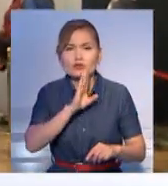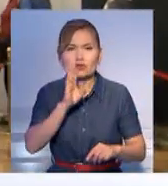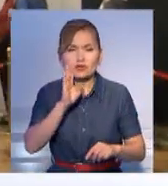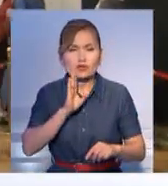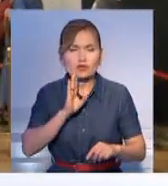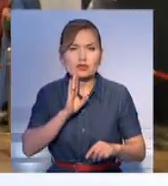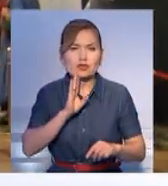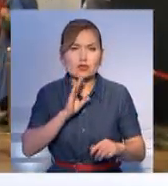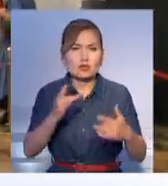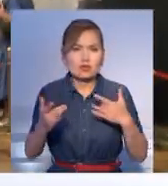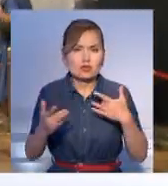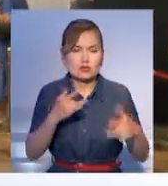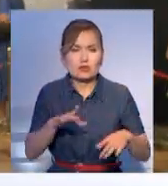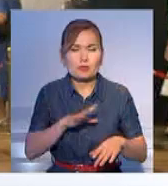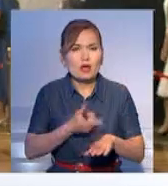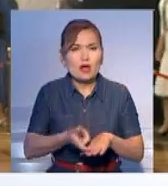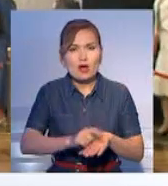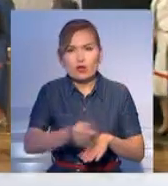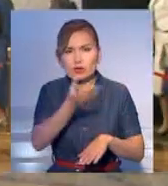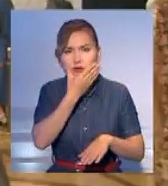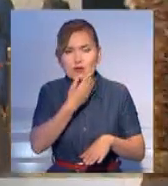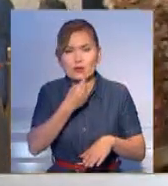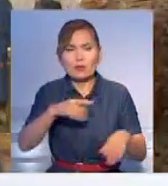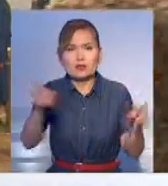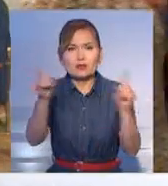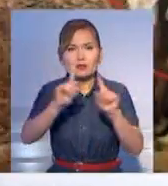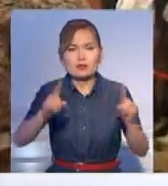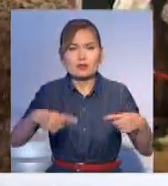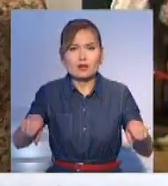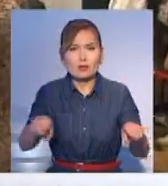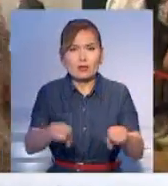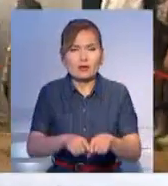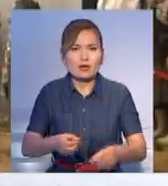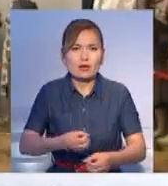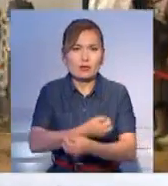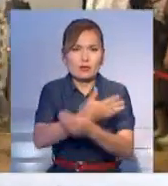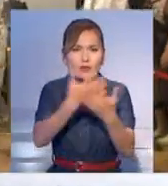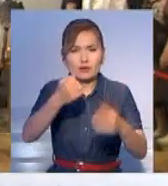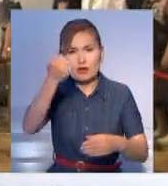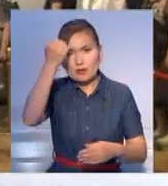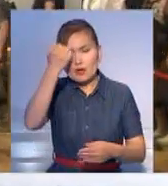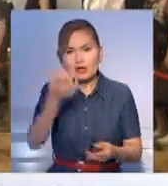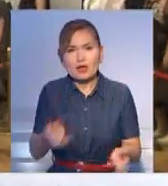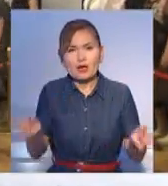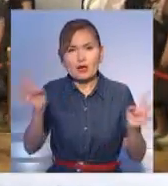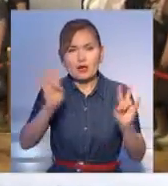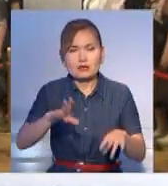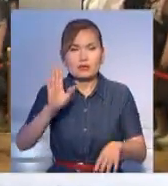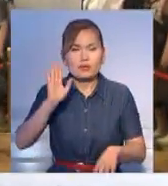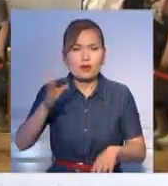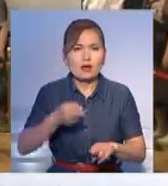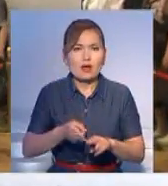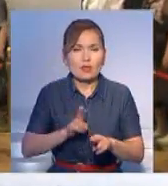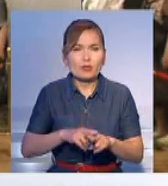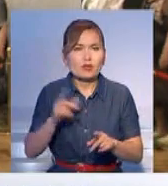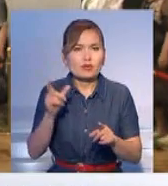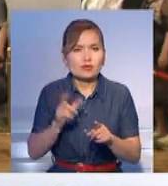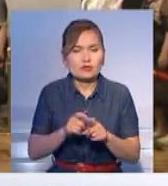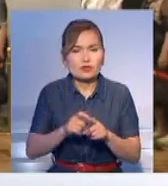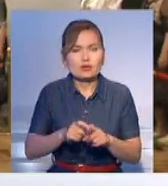қандай десеңіз, шоқ жұлдыз, жарық жұлдыз сияқты ол. Сөз саптауы